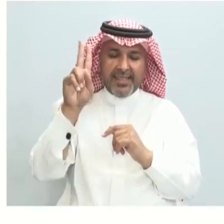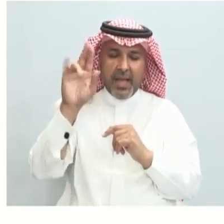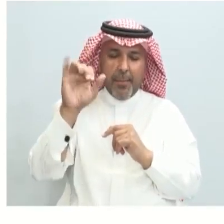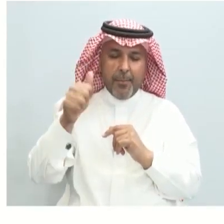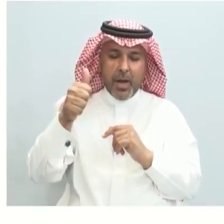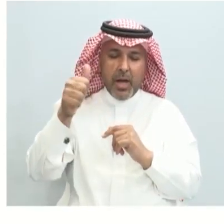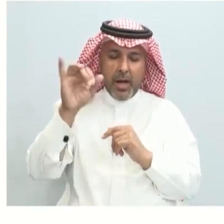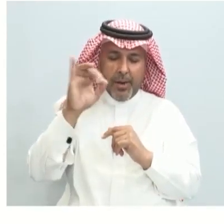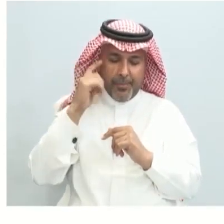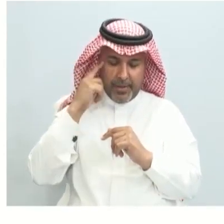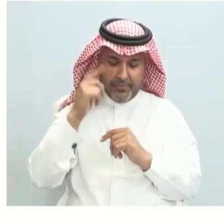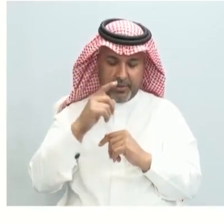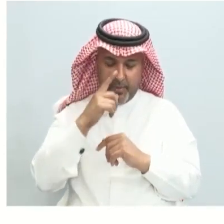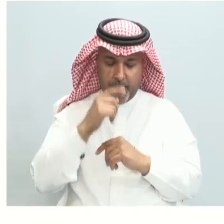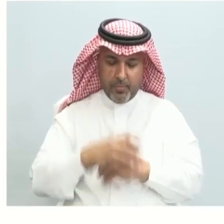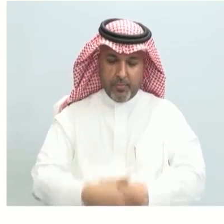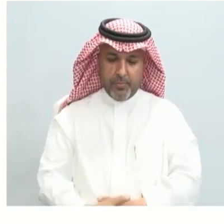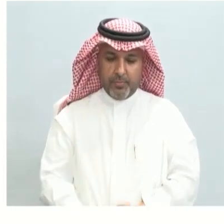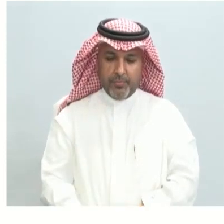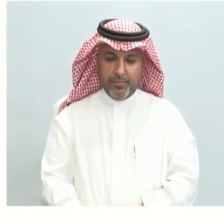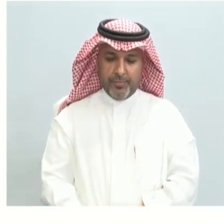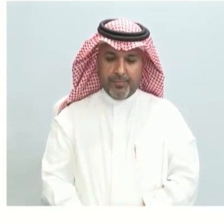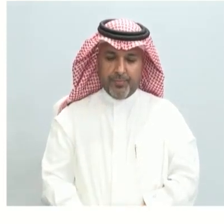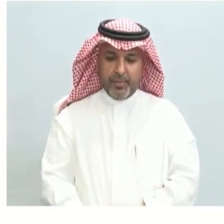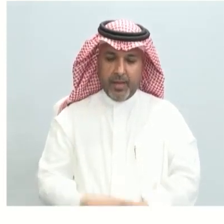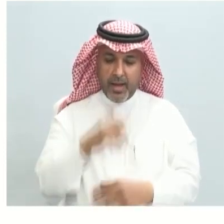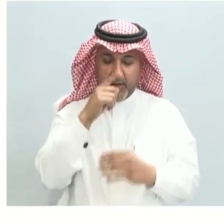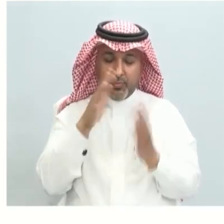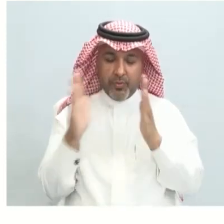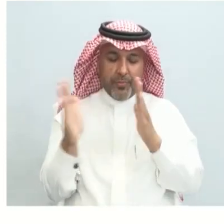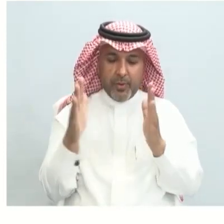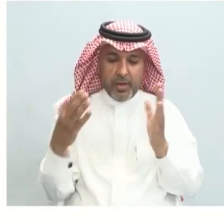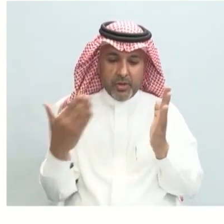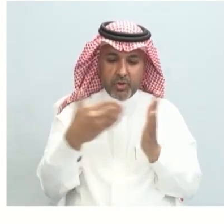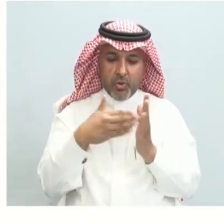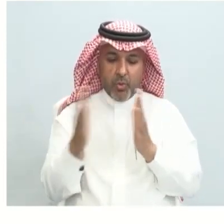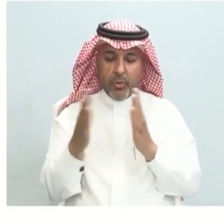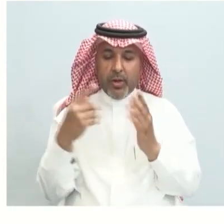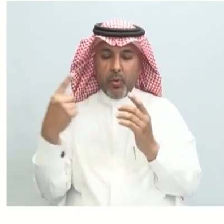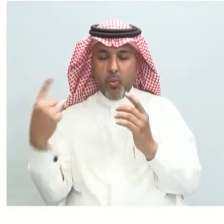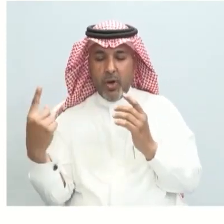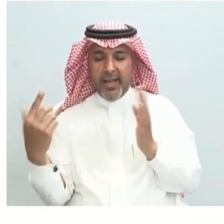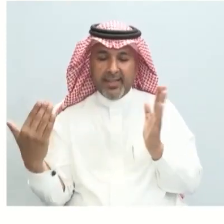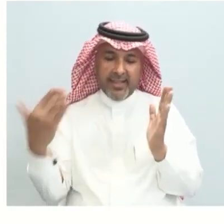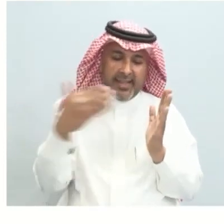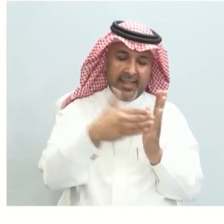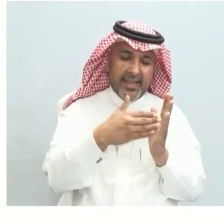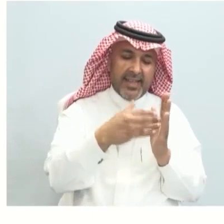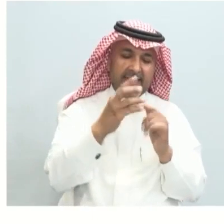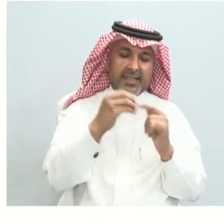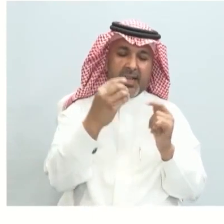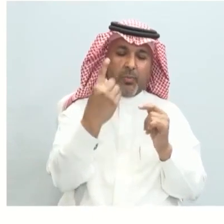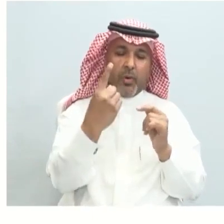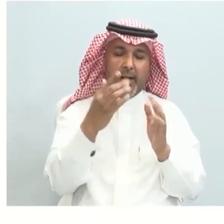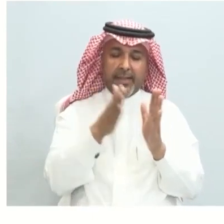تبغاها ولكن المدى أو الناتج يجب أن يكون من سالب واحد إلى موجب واحد. دائماً الناتج يكون من سالب واحد إلى